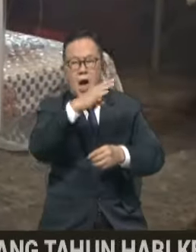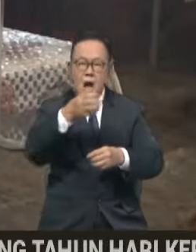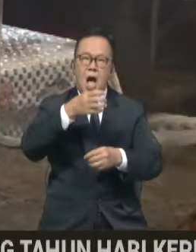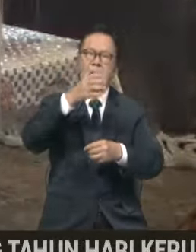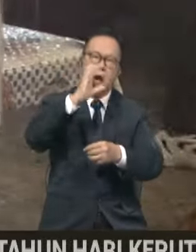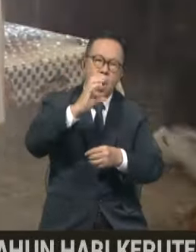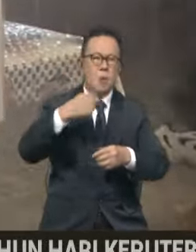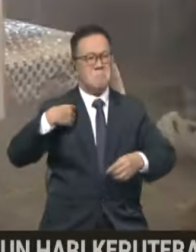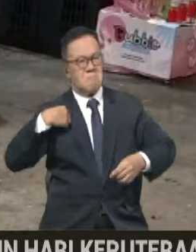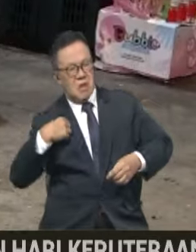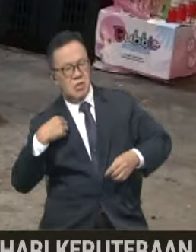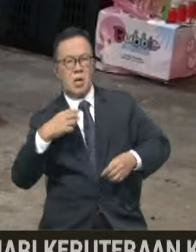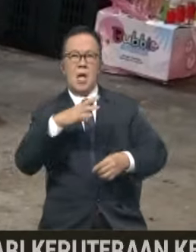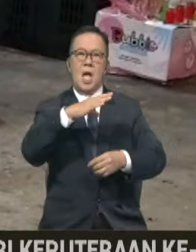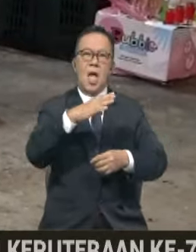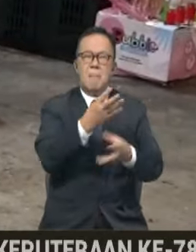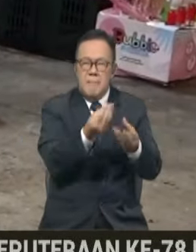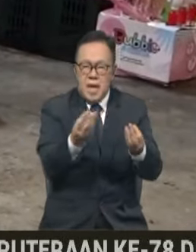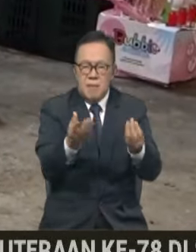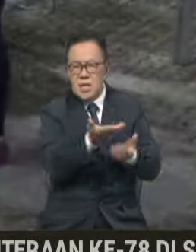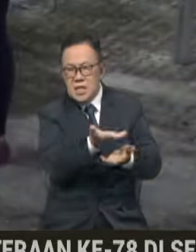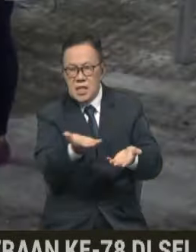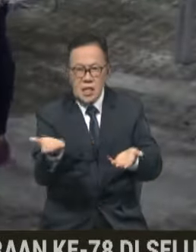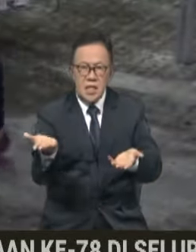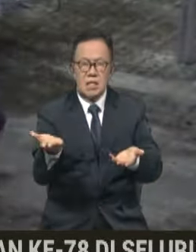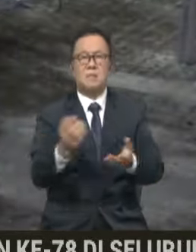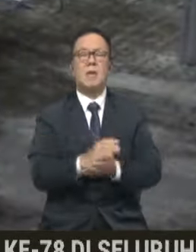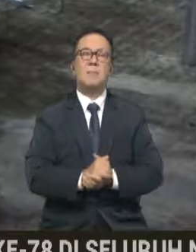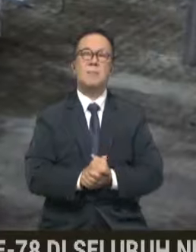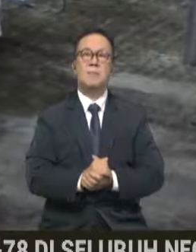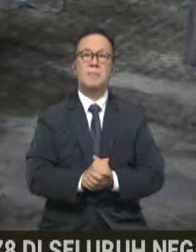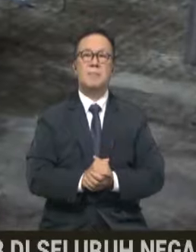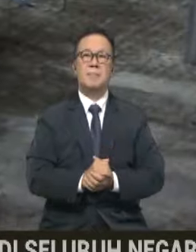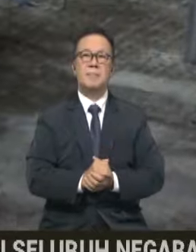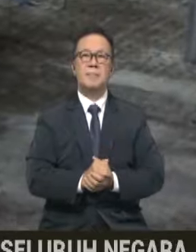salayan, pakaian serta aksesori dan juga khemah aktiviti permainan.